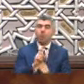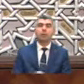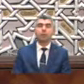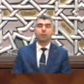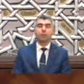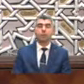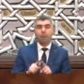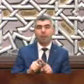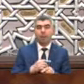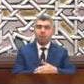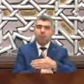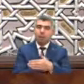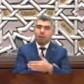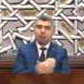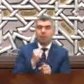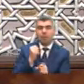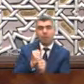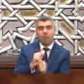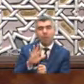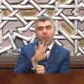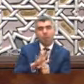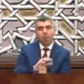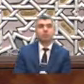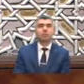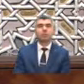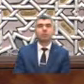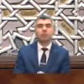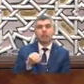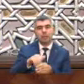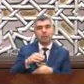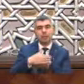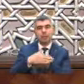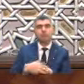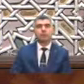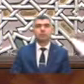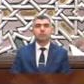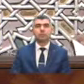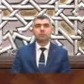أية الشيوخ المقدمين للسيدات والسادة النواب المحترمين من فريق التجمع الوطني للأحرار.